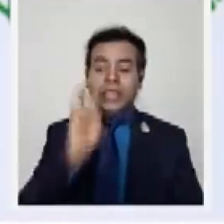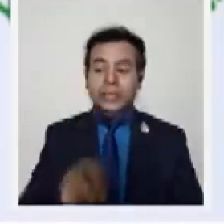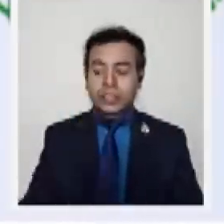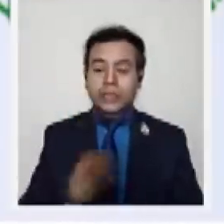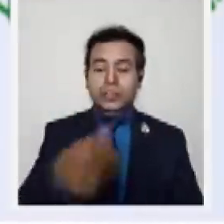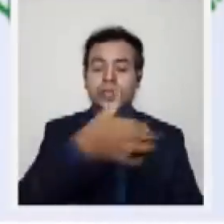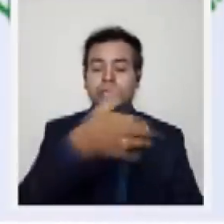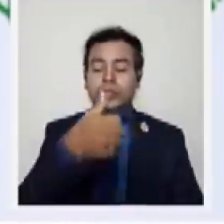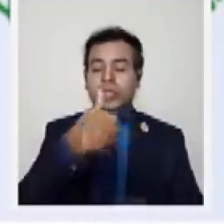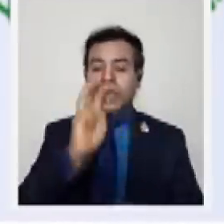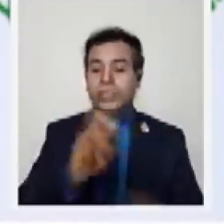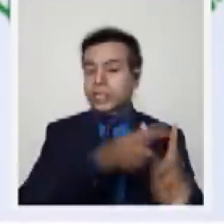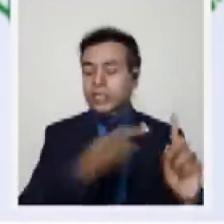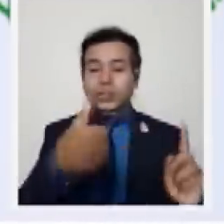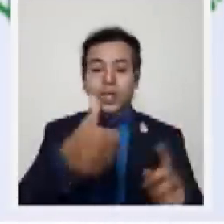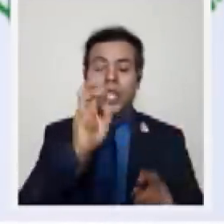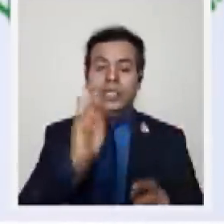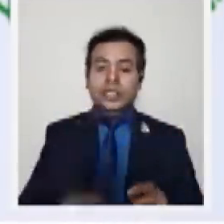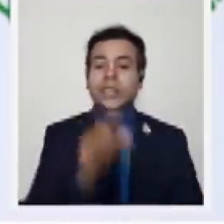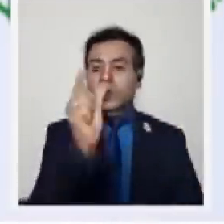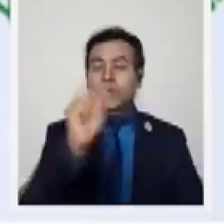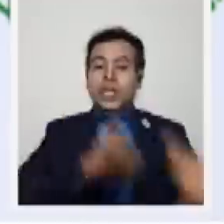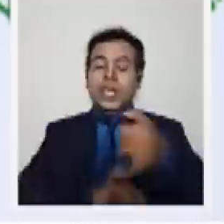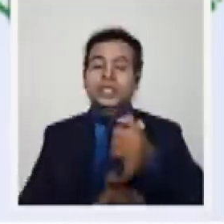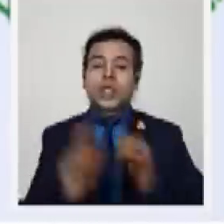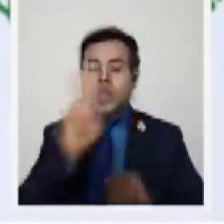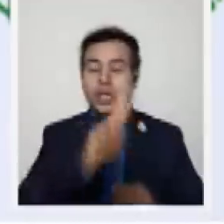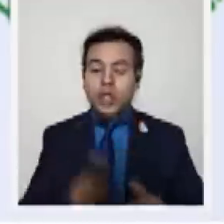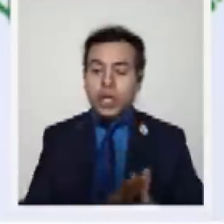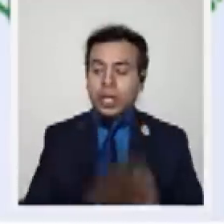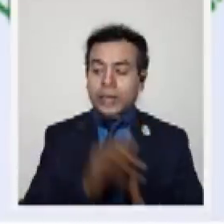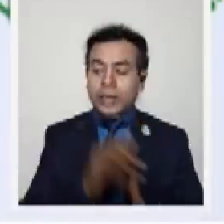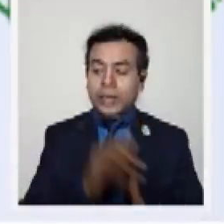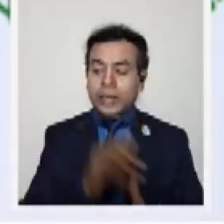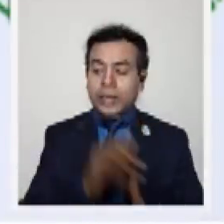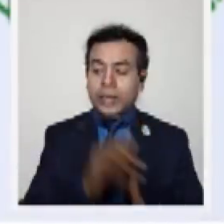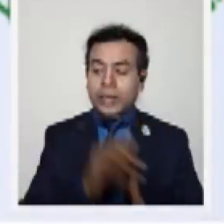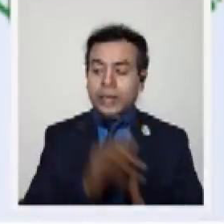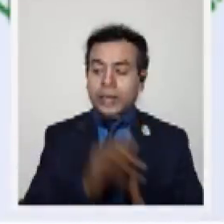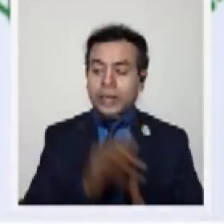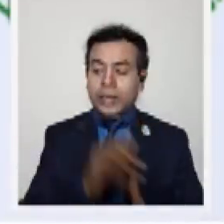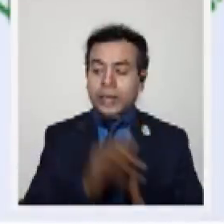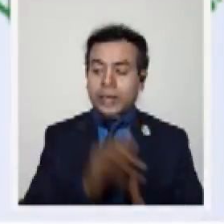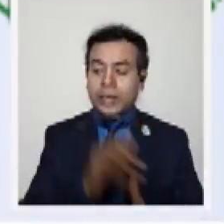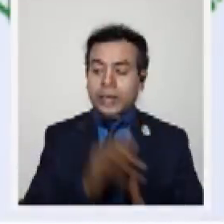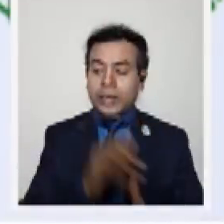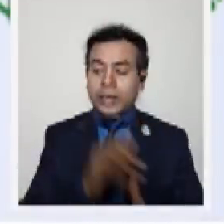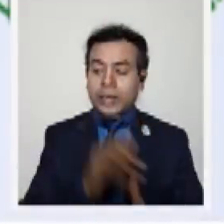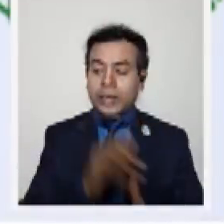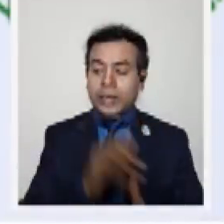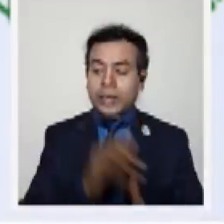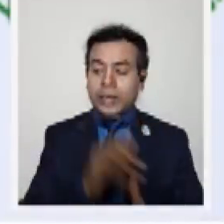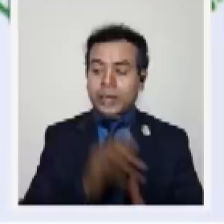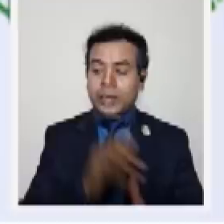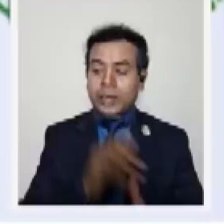পুরনো কাপড় দিয়েও তিন স্তর বিশিষ্ট মাস্ক তৈরি করে পরা যায় এবং এই এক্ষেত্রে বলা যায় যদি আমরা ১ টাকা